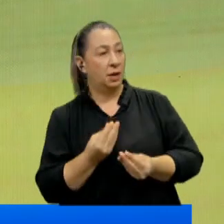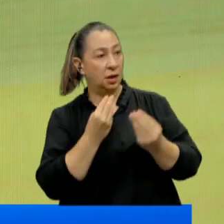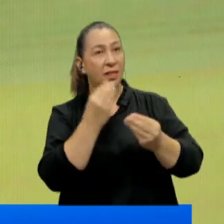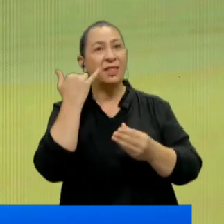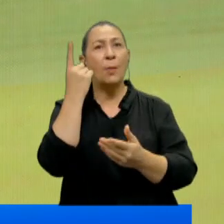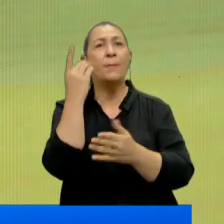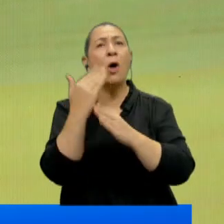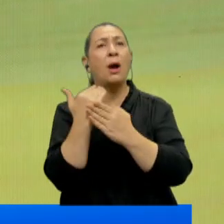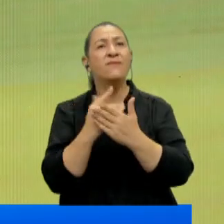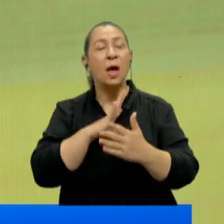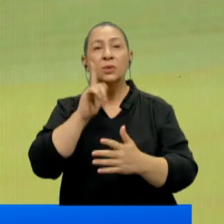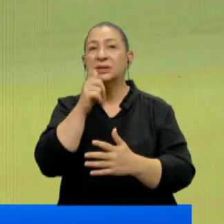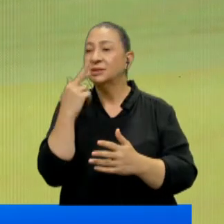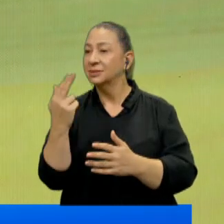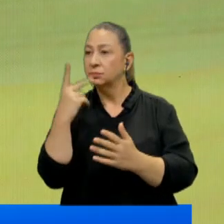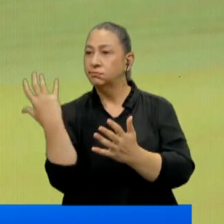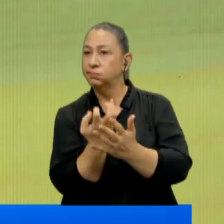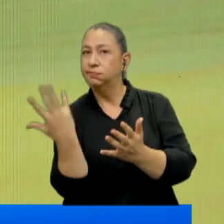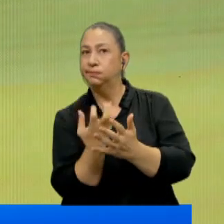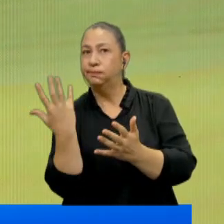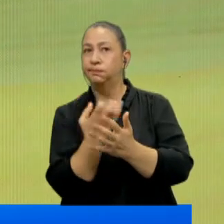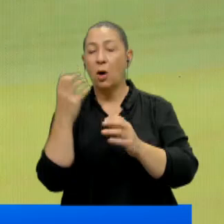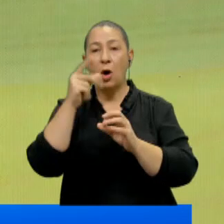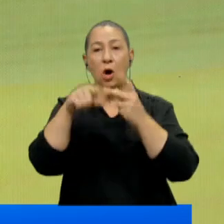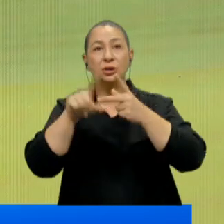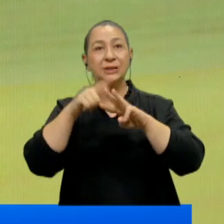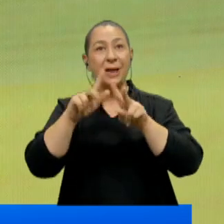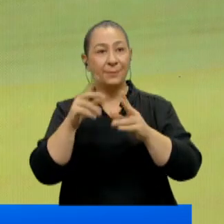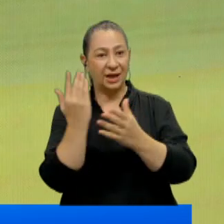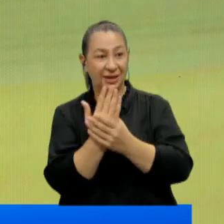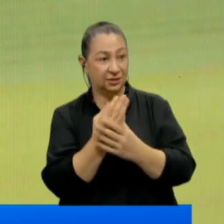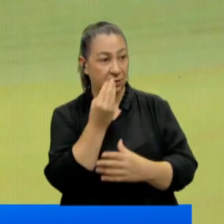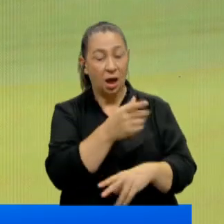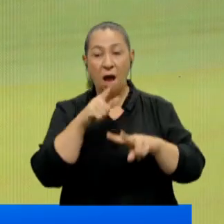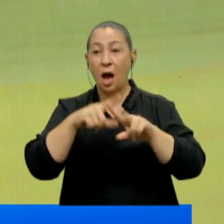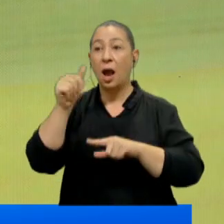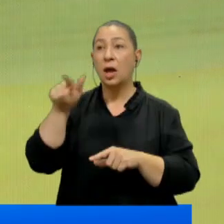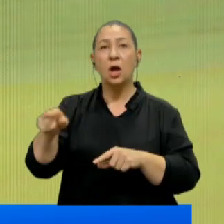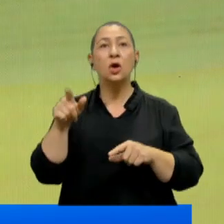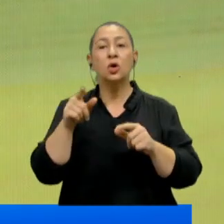bir programla bütün konuşmalarını kaydettiğini söyleyen Özlem T'nin verdiği kayıtta Ali Y,